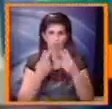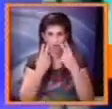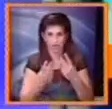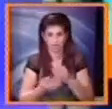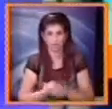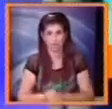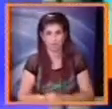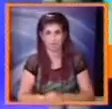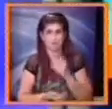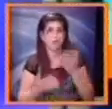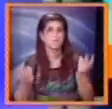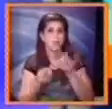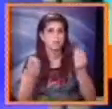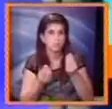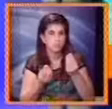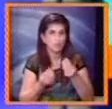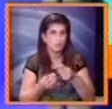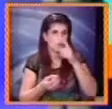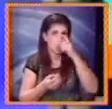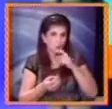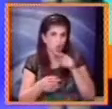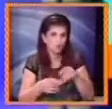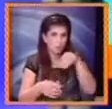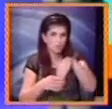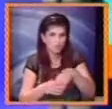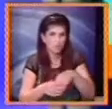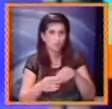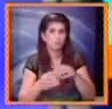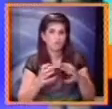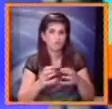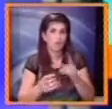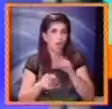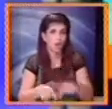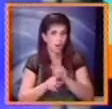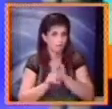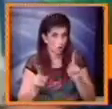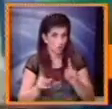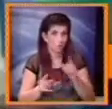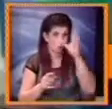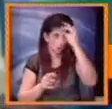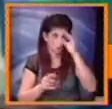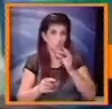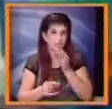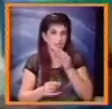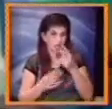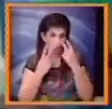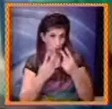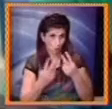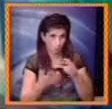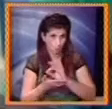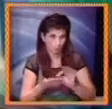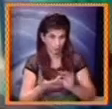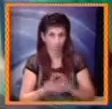תושבי הכפר בדרך כלל מחפשים את הכביסה המלוכלכת שלהם בתוך הכפר, הפעם לא. כן, הבחור הצעיר מוניר שראינו